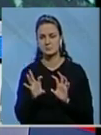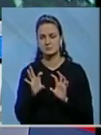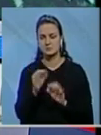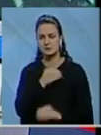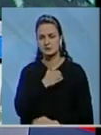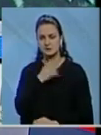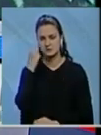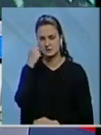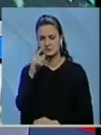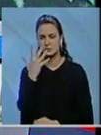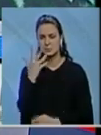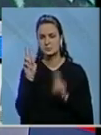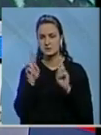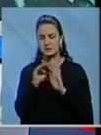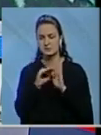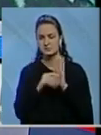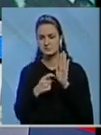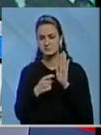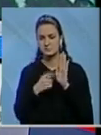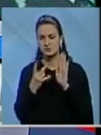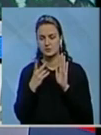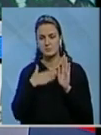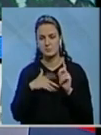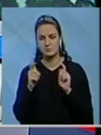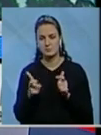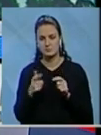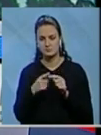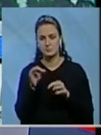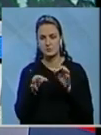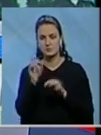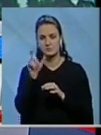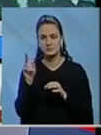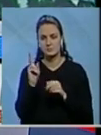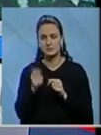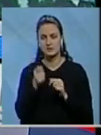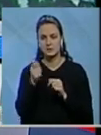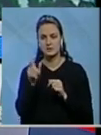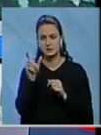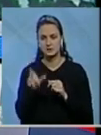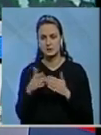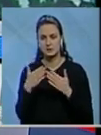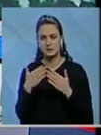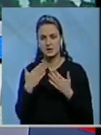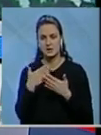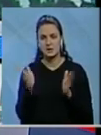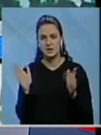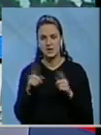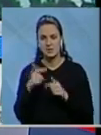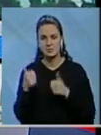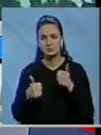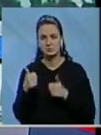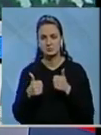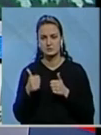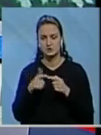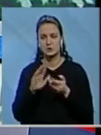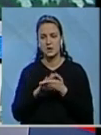ინიციატივა, რომელიც ხუთ ძირითად პრინციპზეა დაფუძნებული, მათ შორის მთავარი მოსამართლეების კანდიდატების ღია კონკურსით შერჩევა, კონსესუსზე